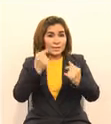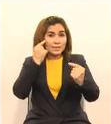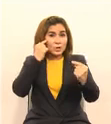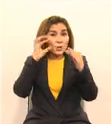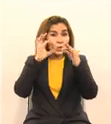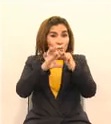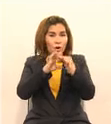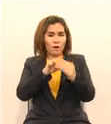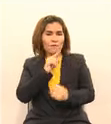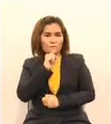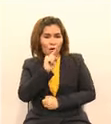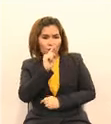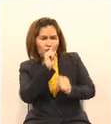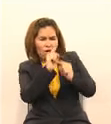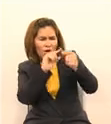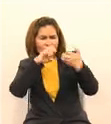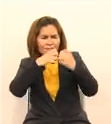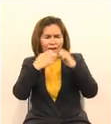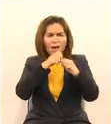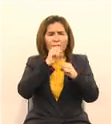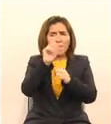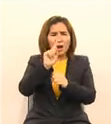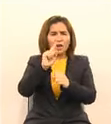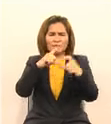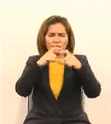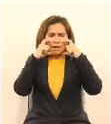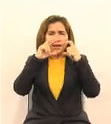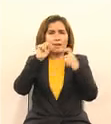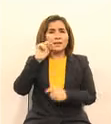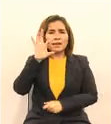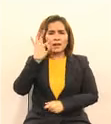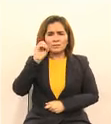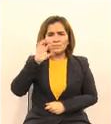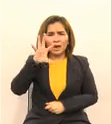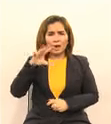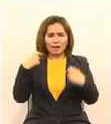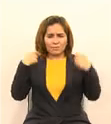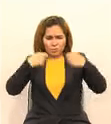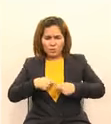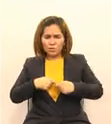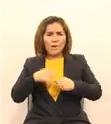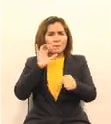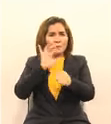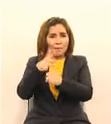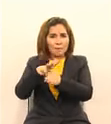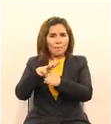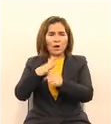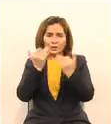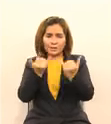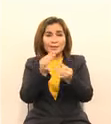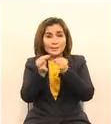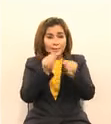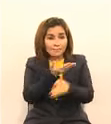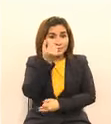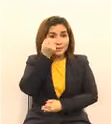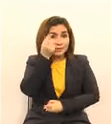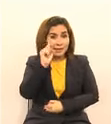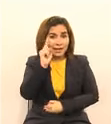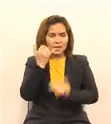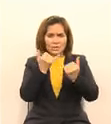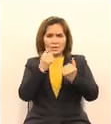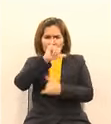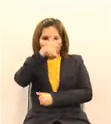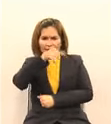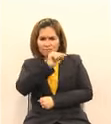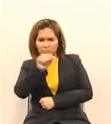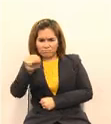แล้วก็ร้องเรียนมาจากพื้นที่ก็คือเรื่องของ N95 กับชุดนะครับซึ่งตรงนี้ก็คงต้องเข้าใจว่าในพื้นที่อาจจะกังวล